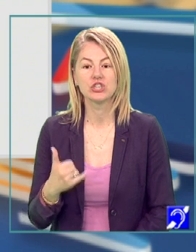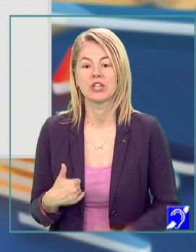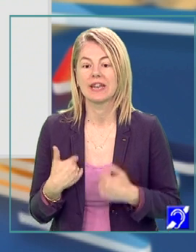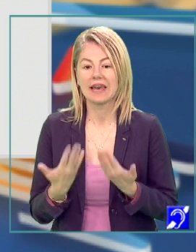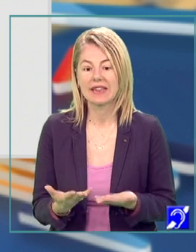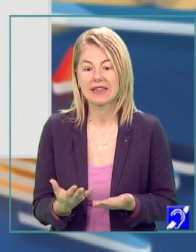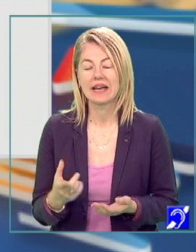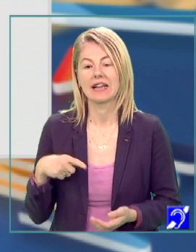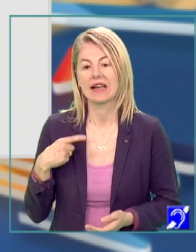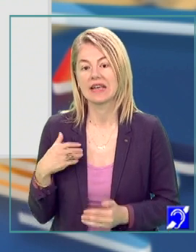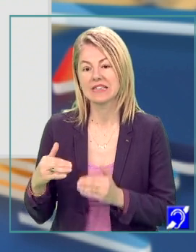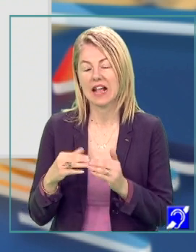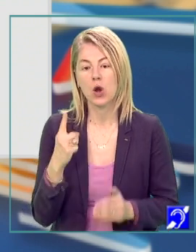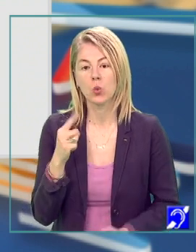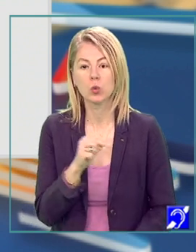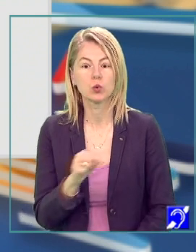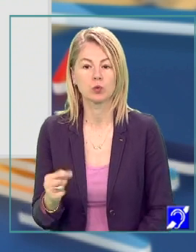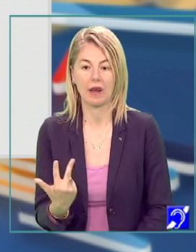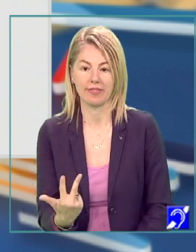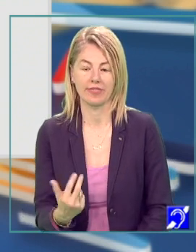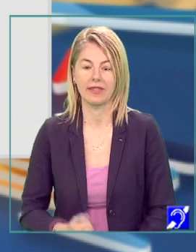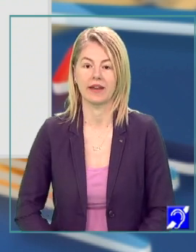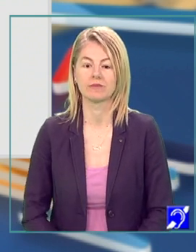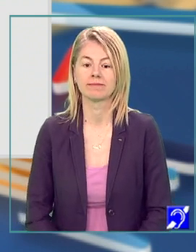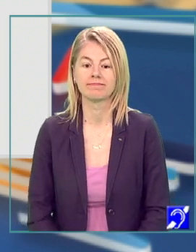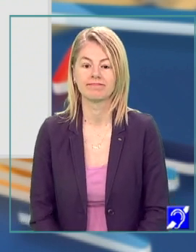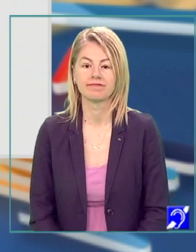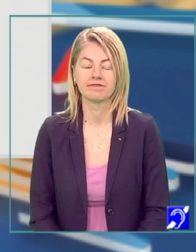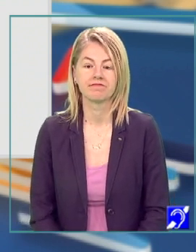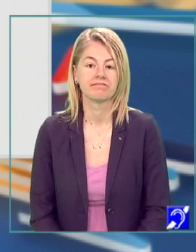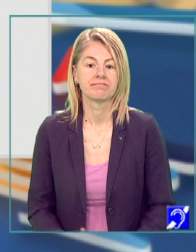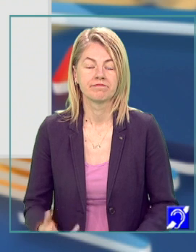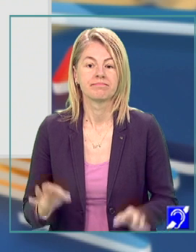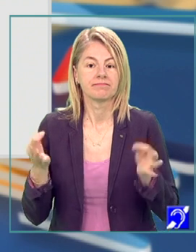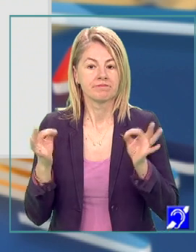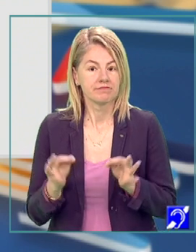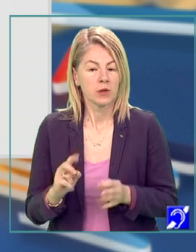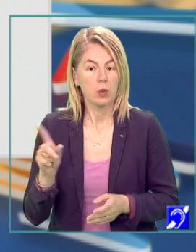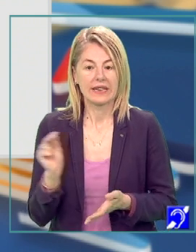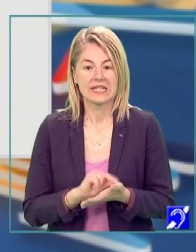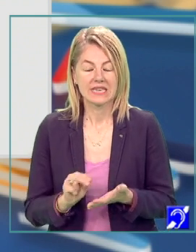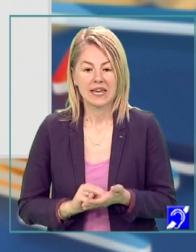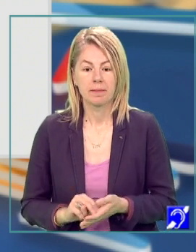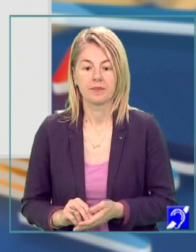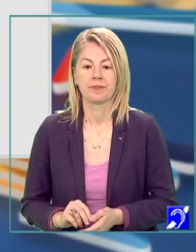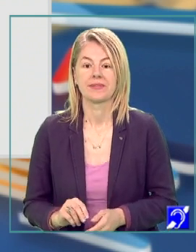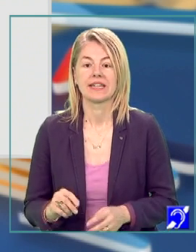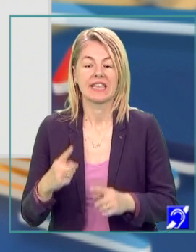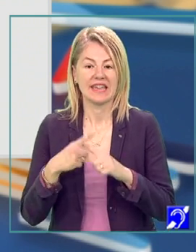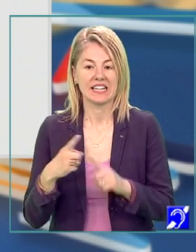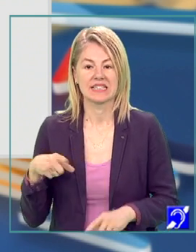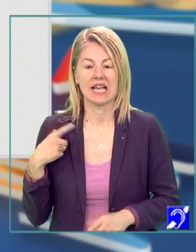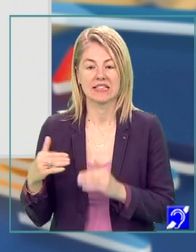în perioadă este egal cu 1 supra 3. Exercițiul se poate scrie așa, x egal